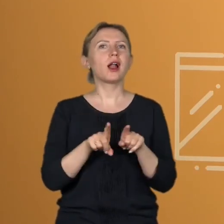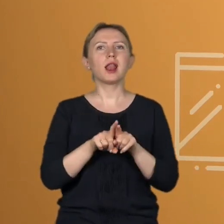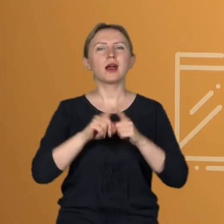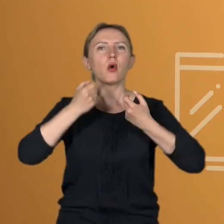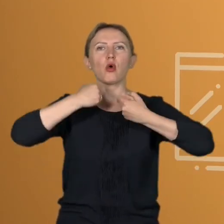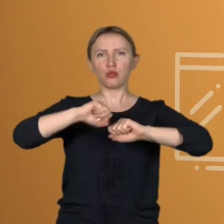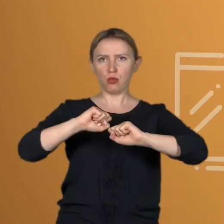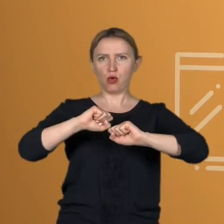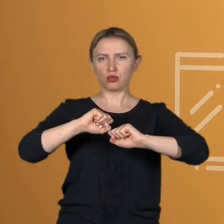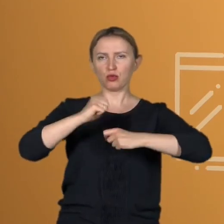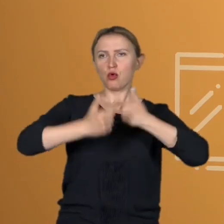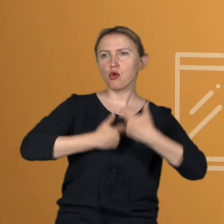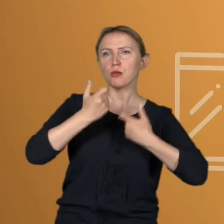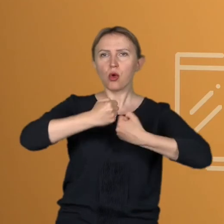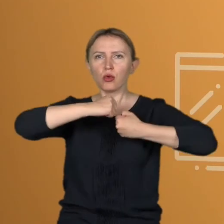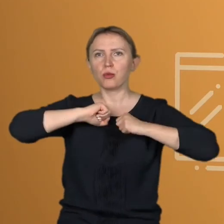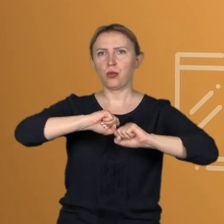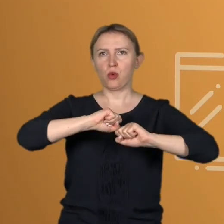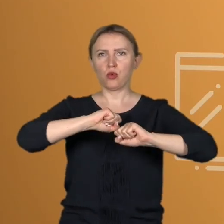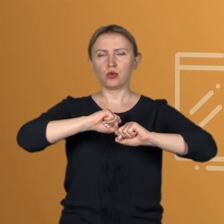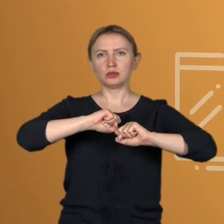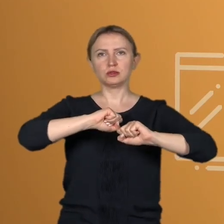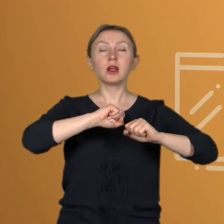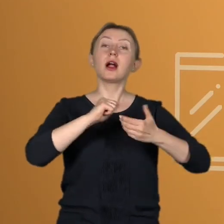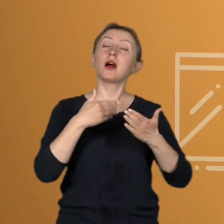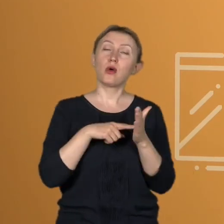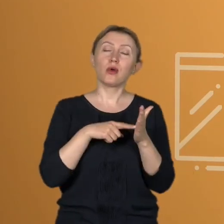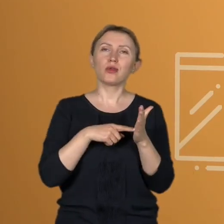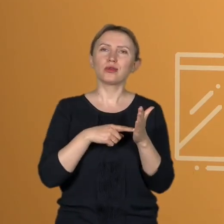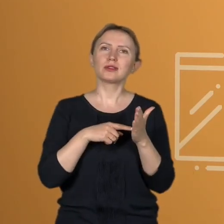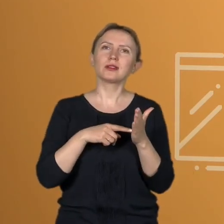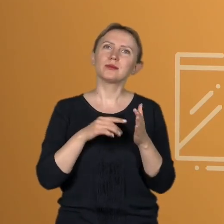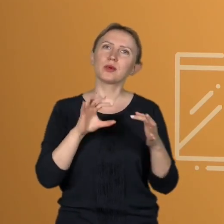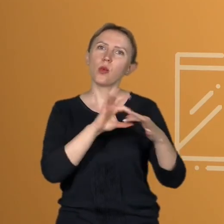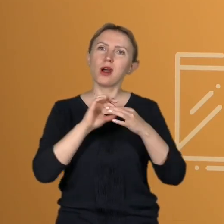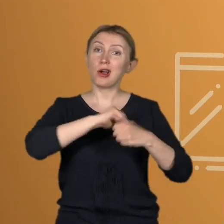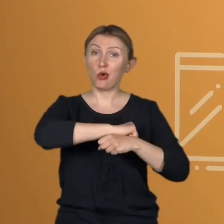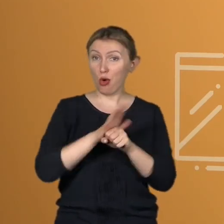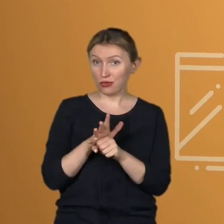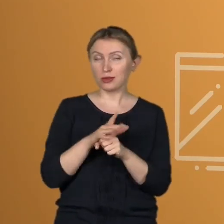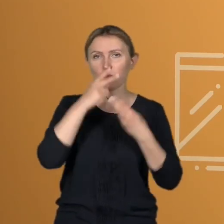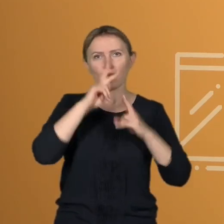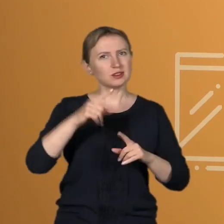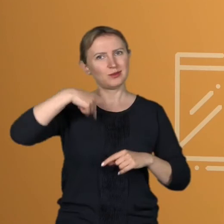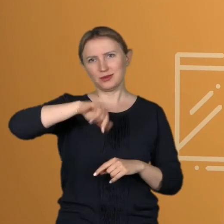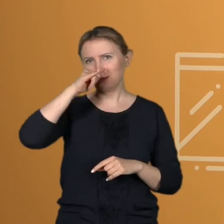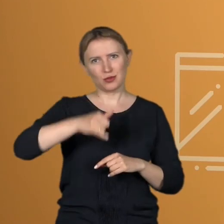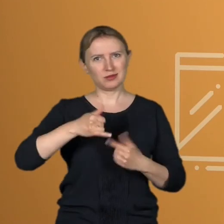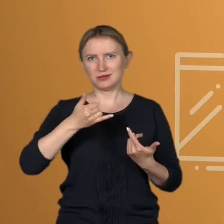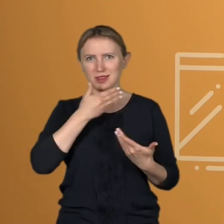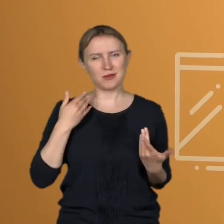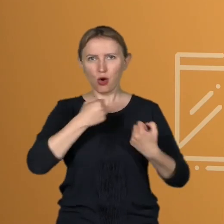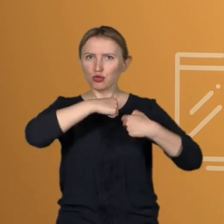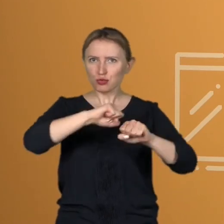ta odporność, tworzenie odporności. Między innymi właśnie ten kontekst covidowy pokazał, że nie jesteśmy do końca odporni